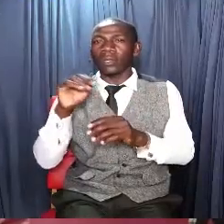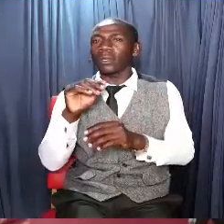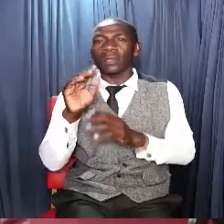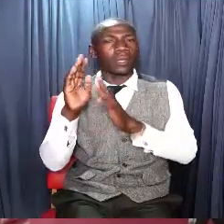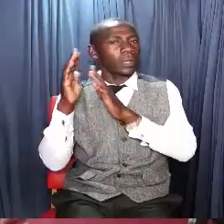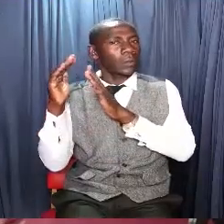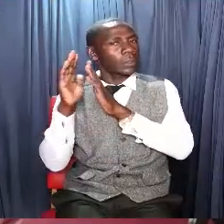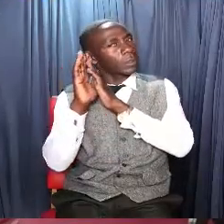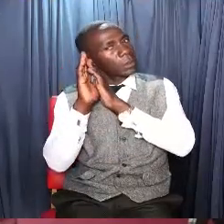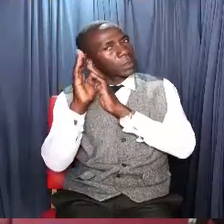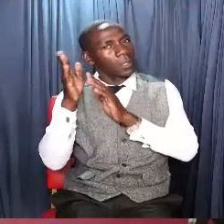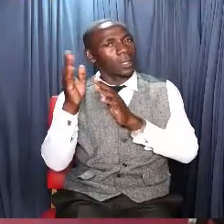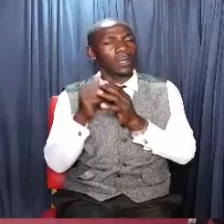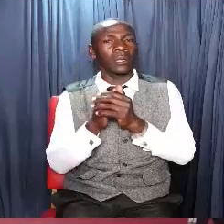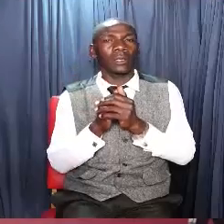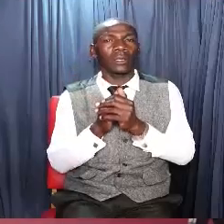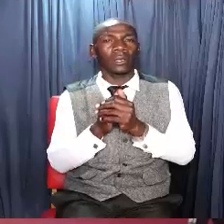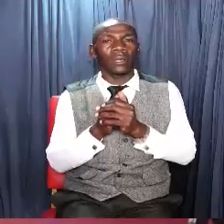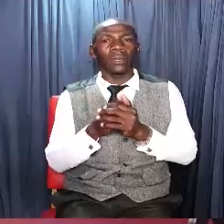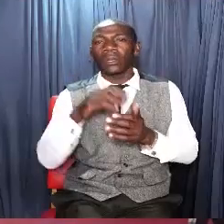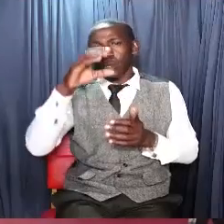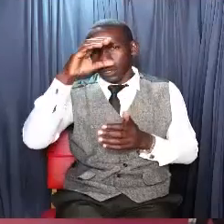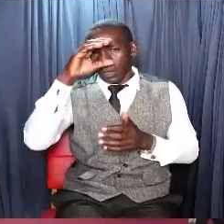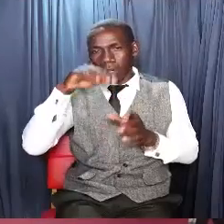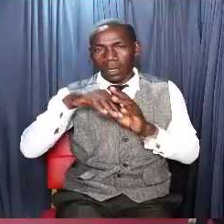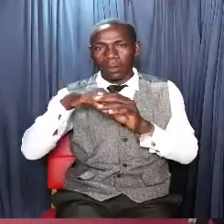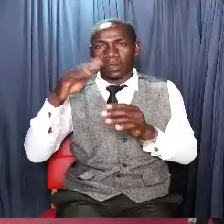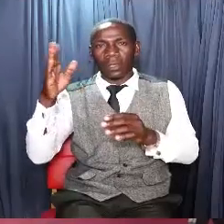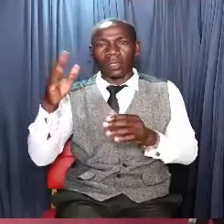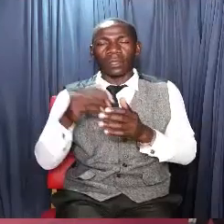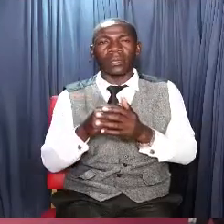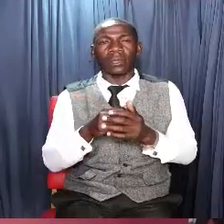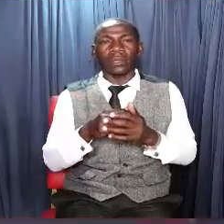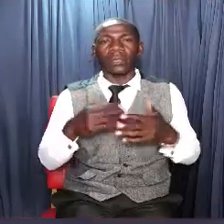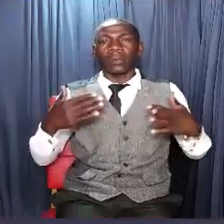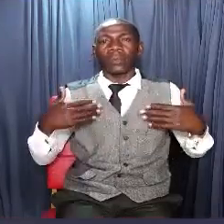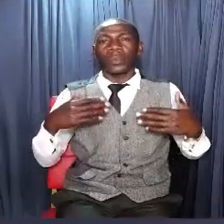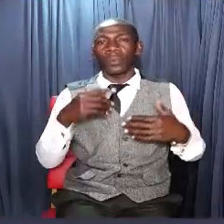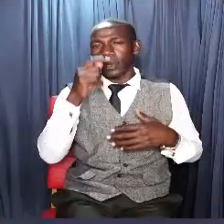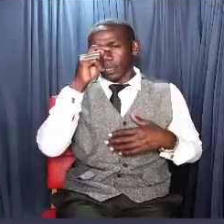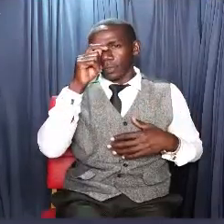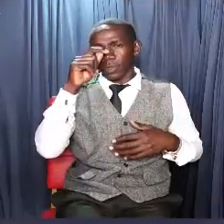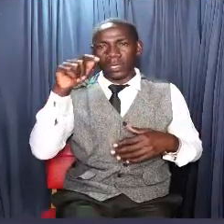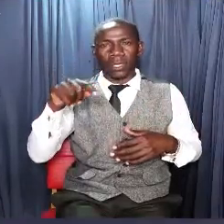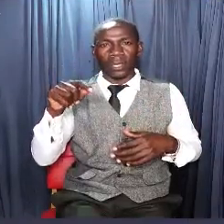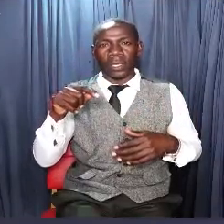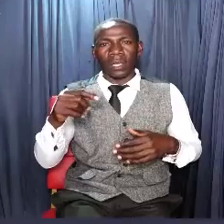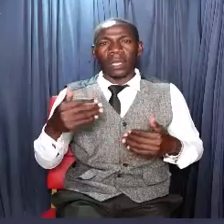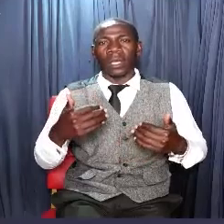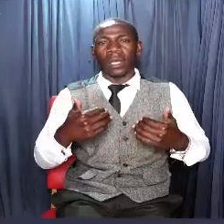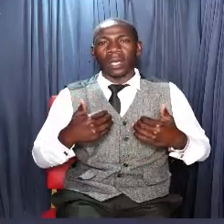leave here and go to the guest house. Uende kwa ulevi. You go to drunkenness. Na watu wanashuhudia humu. And people test for here.